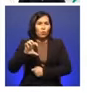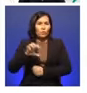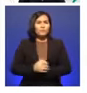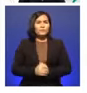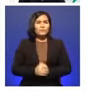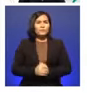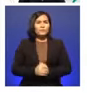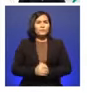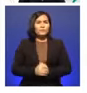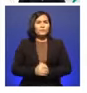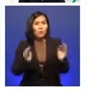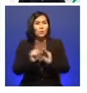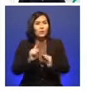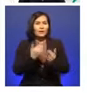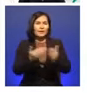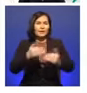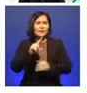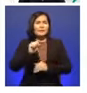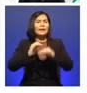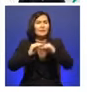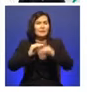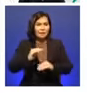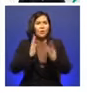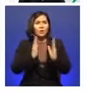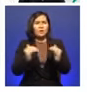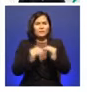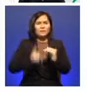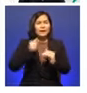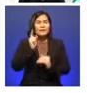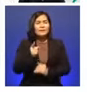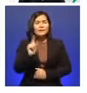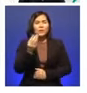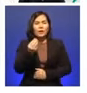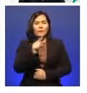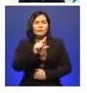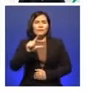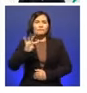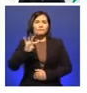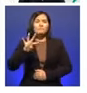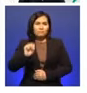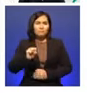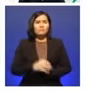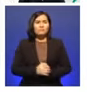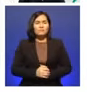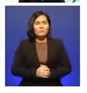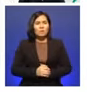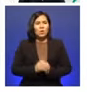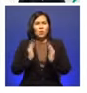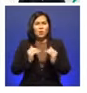ต่ำกว่า 100,000 บาทนะครับเด็กเข้าถึงสิทธิ์ประมาณ1ล้าน4แสนคนเท่านั้นเองนะฮะจากอัตราการตกหล่นก็มีถึงประม